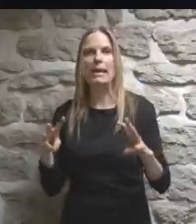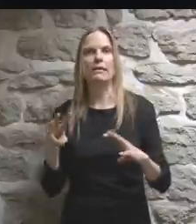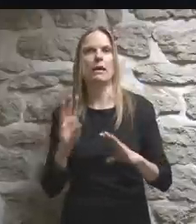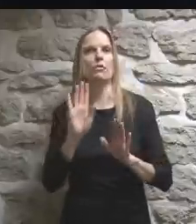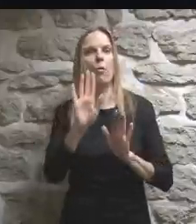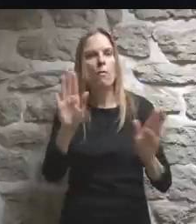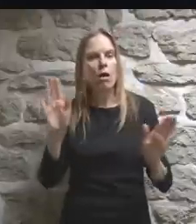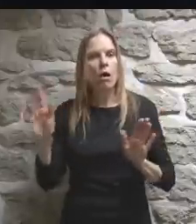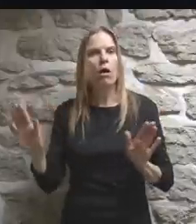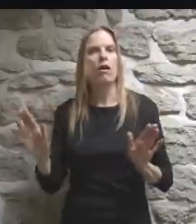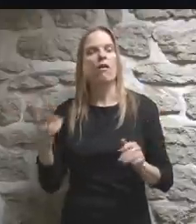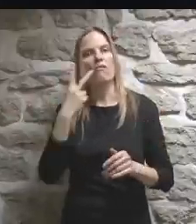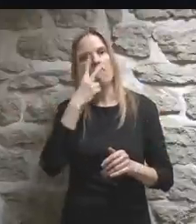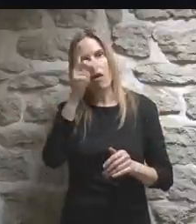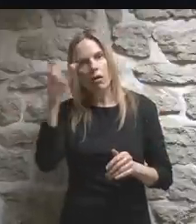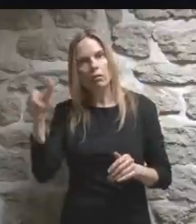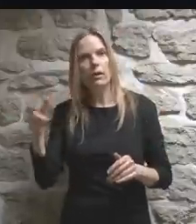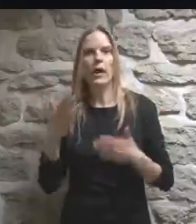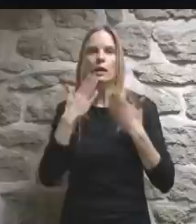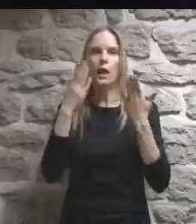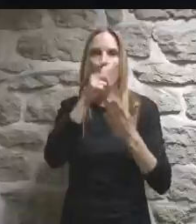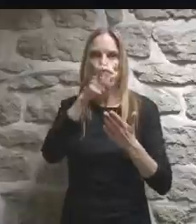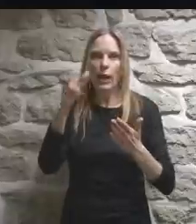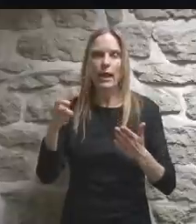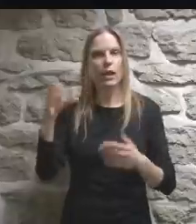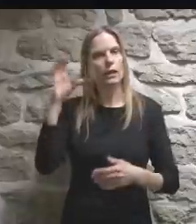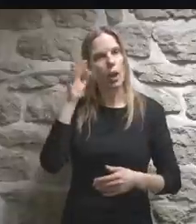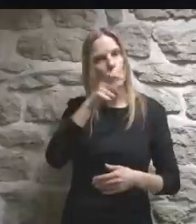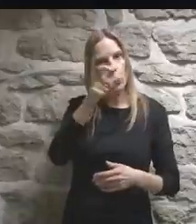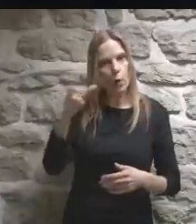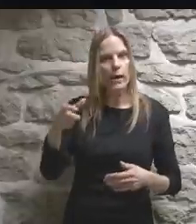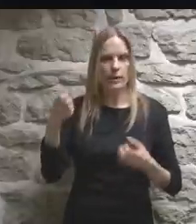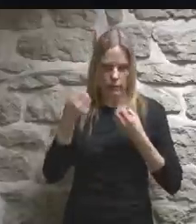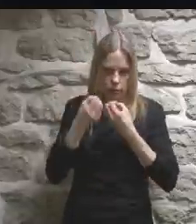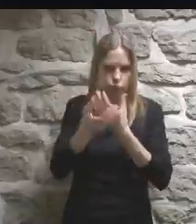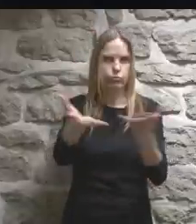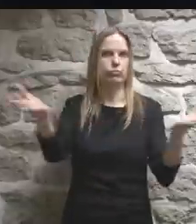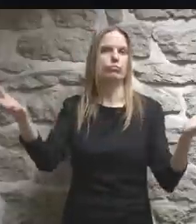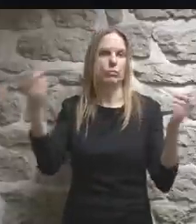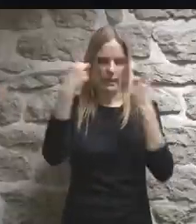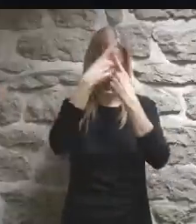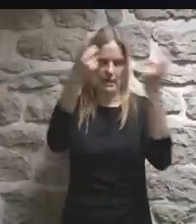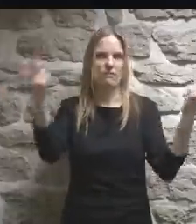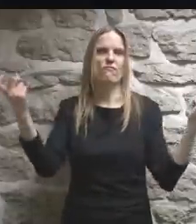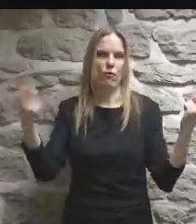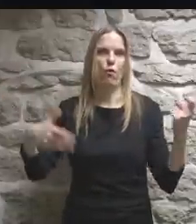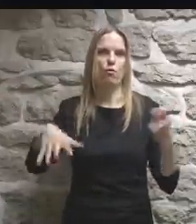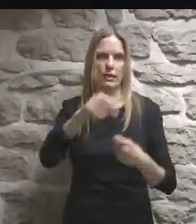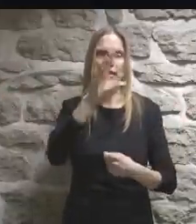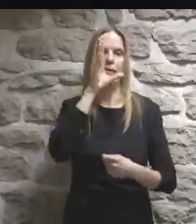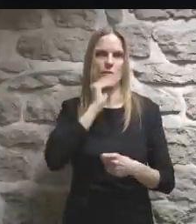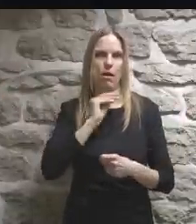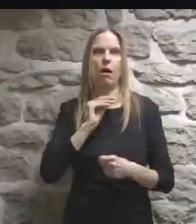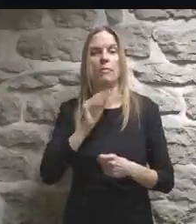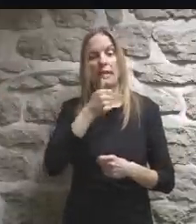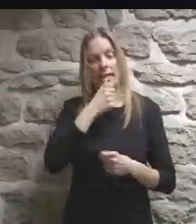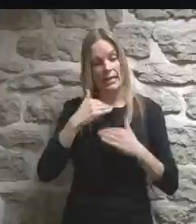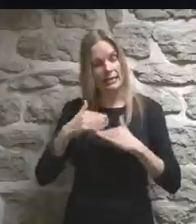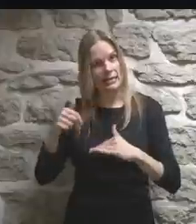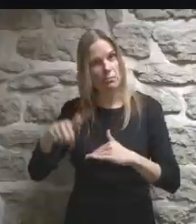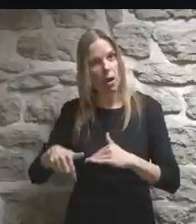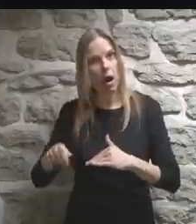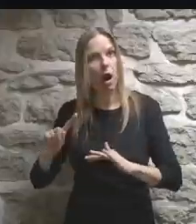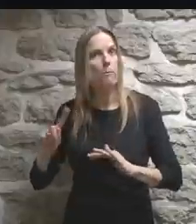siin oma vaatajate, lugejate ja kuulajateni tuua seda infot, mis toimub Eestis, mis